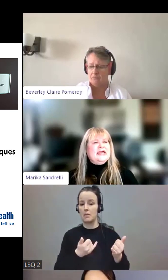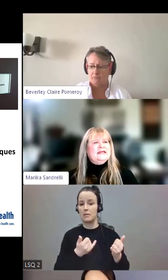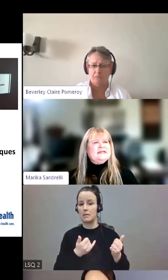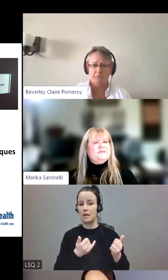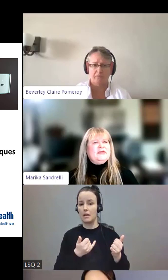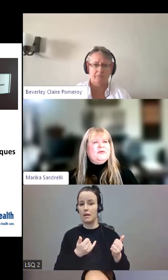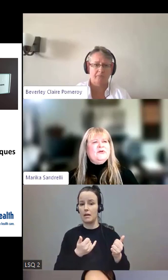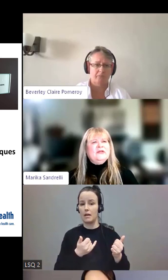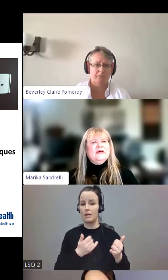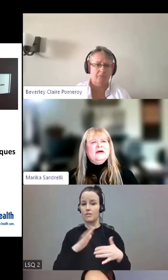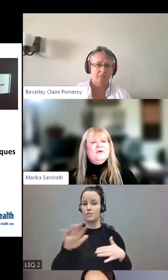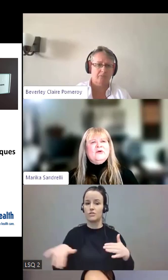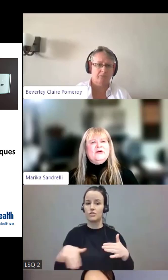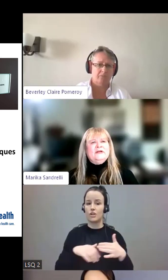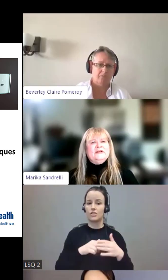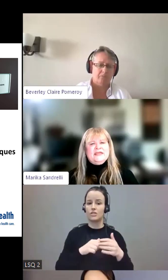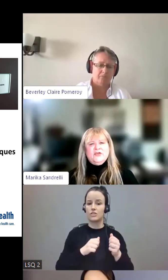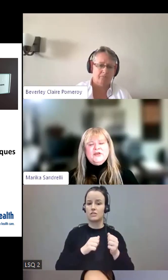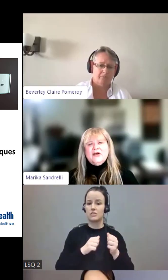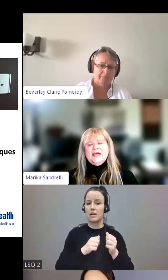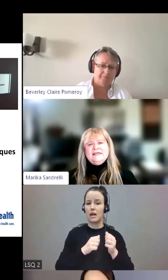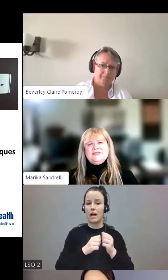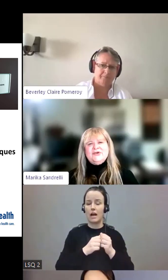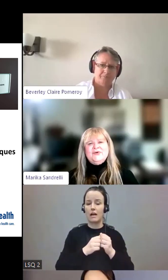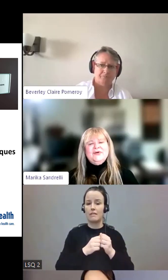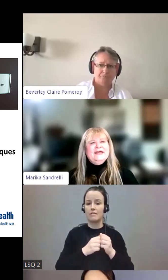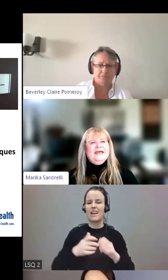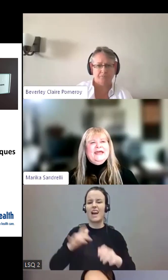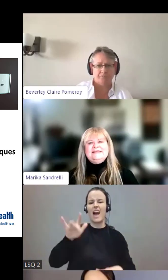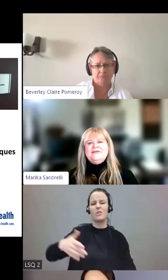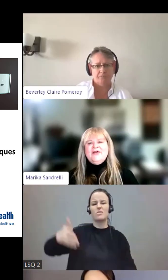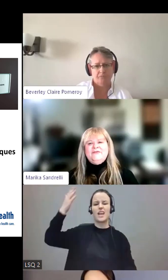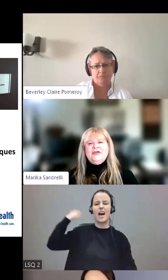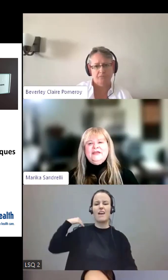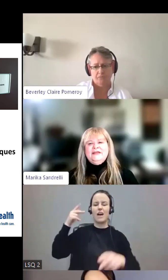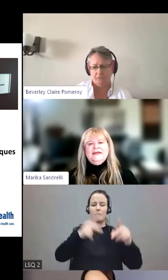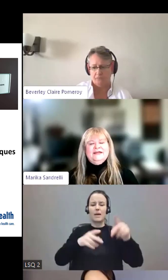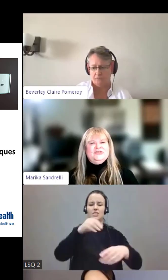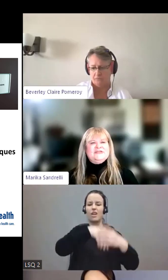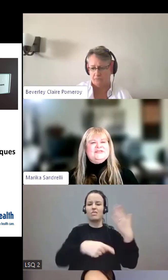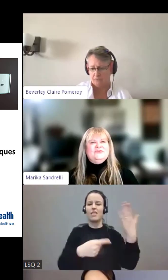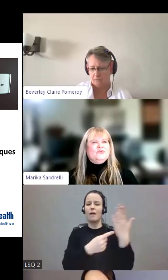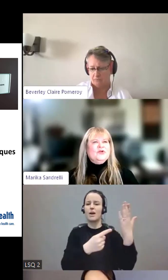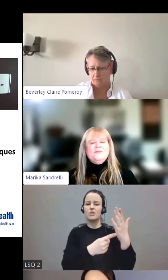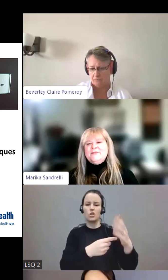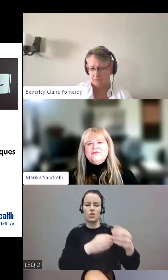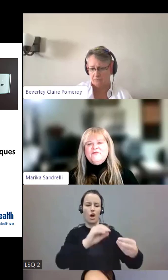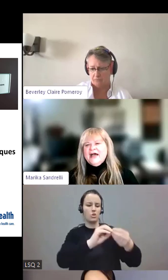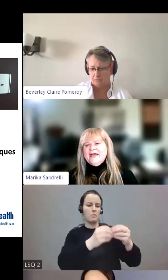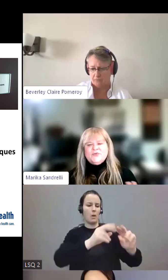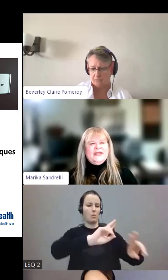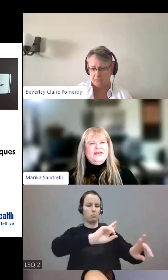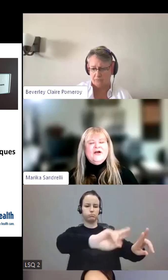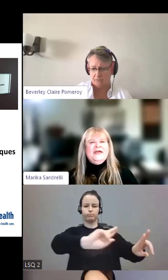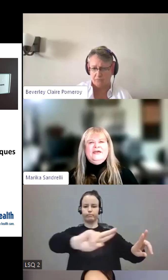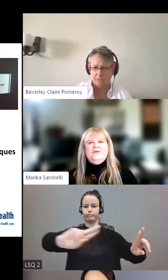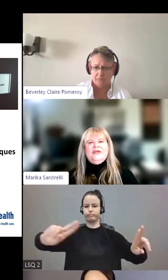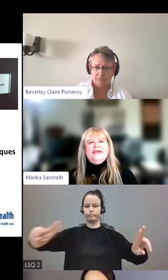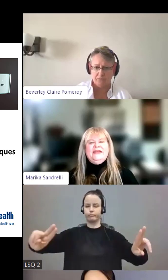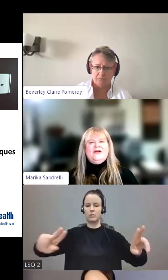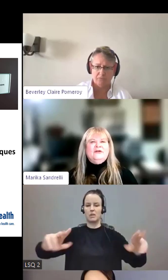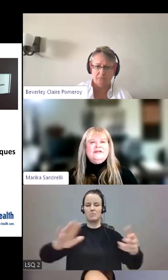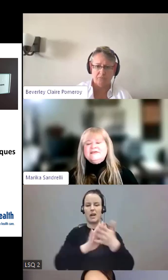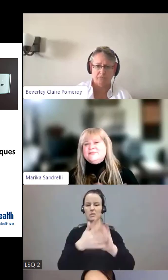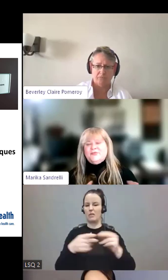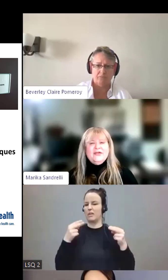on les déshumanisait. Alors, plutôt que d'avoir salle 529, on l'appelait la